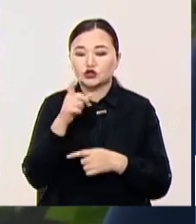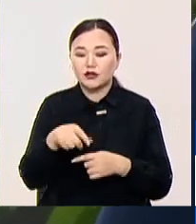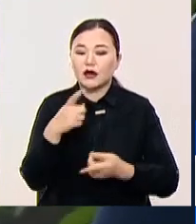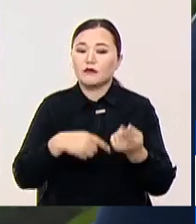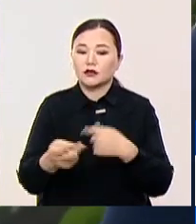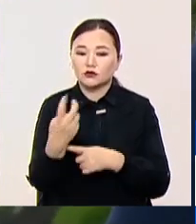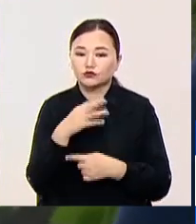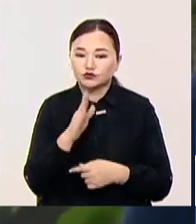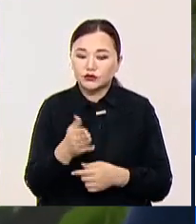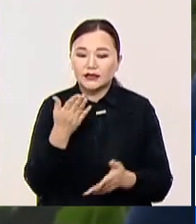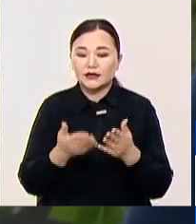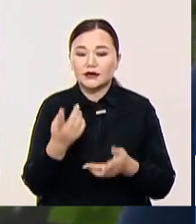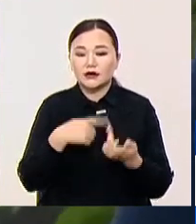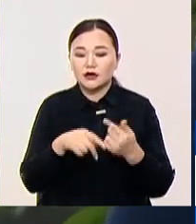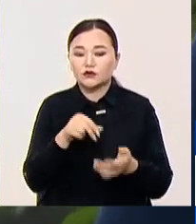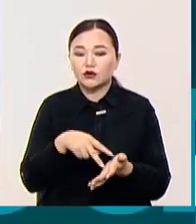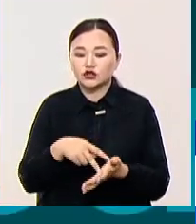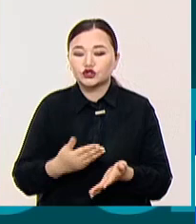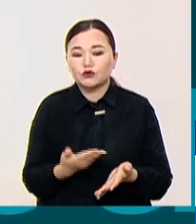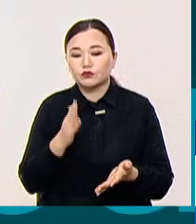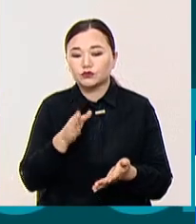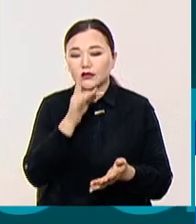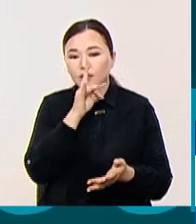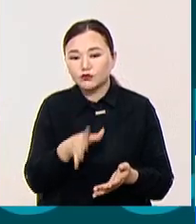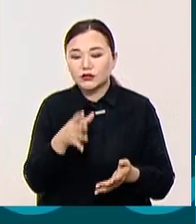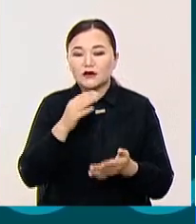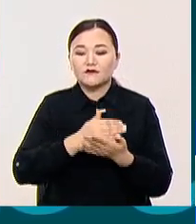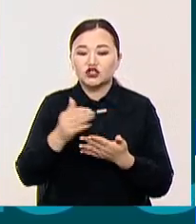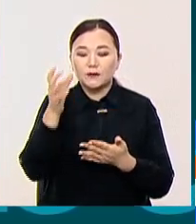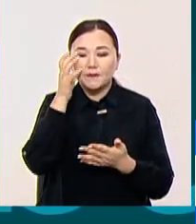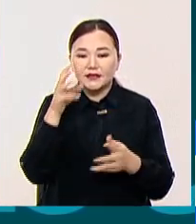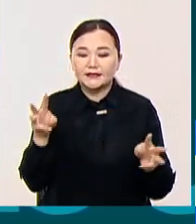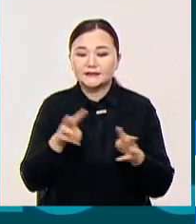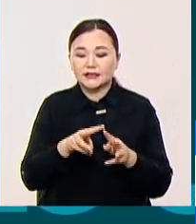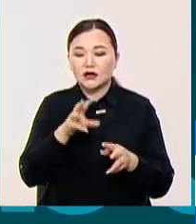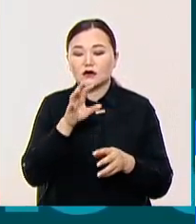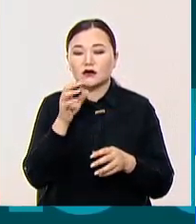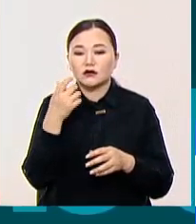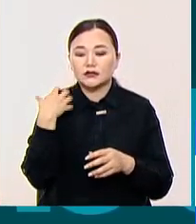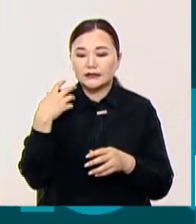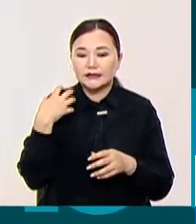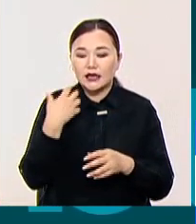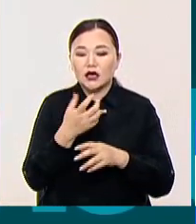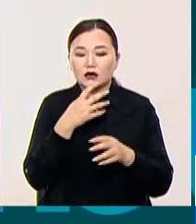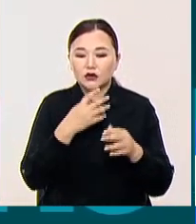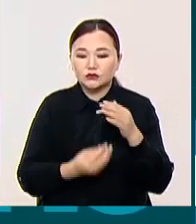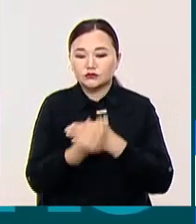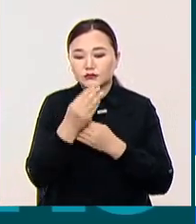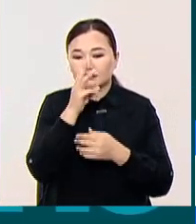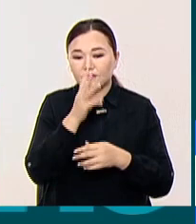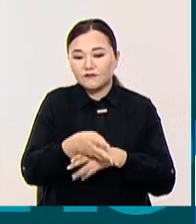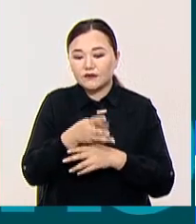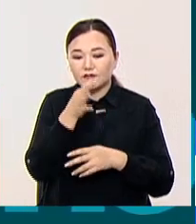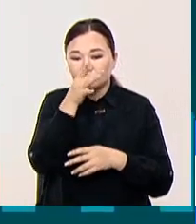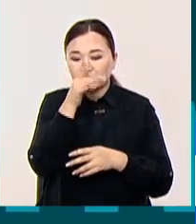келе ме, ол келмей ме, ондай баға тұра ма, тұрмай және келіп. Ғылым және жоғары білім министрлігінің дерегіне сүйенсек, желіде тараған видео әзіл үшін түсірілген